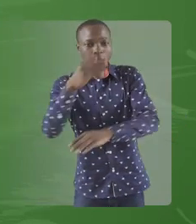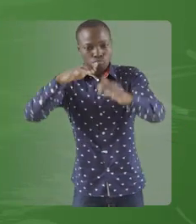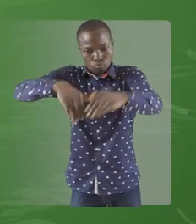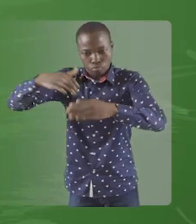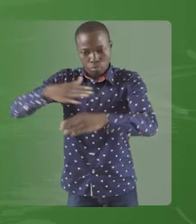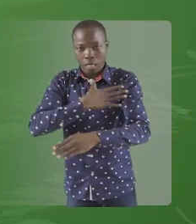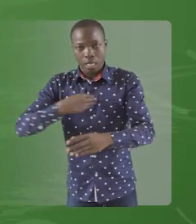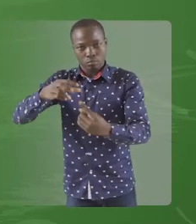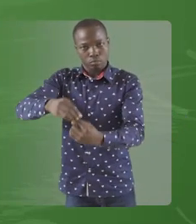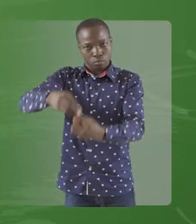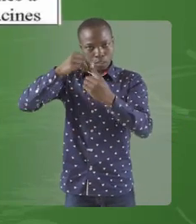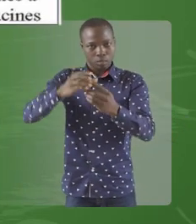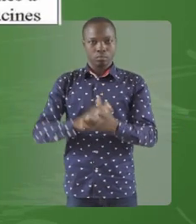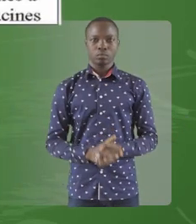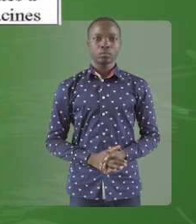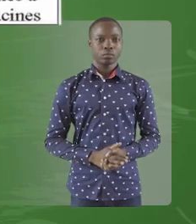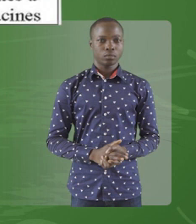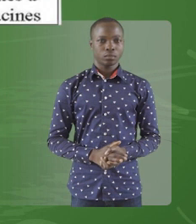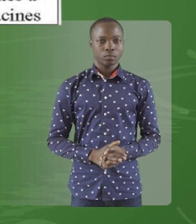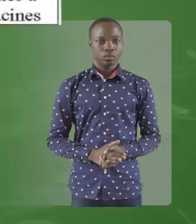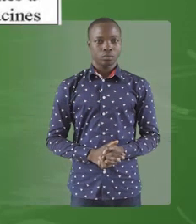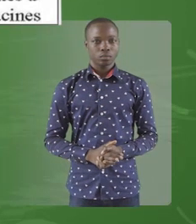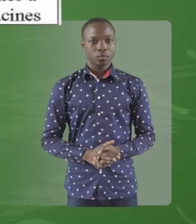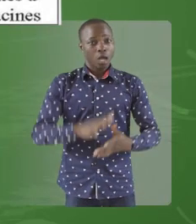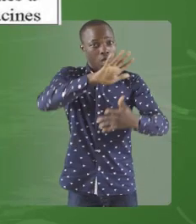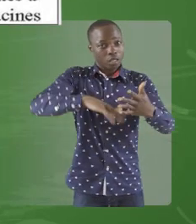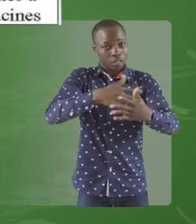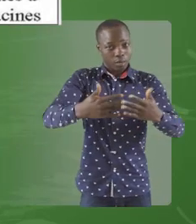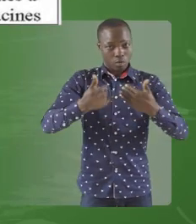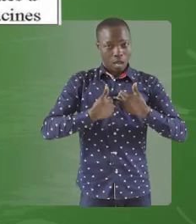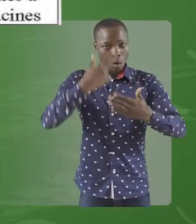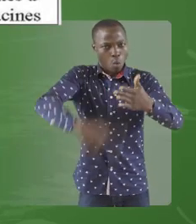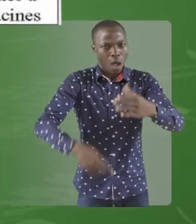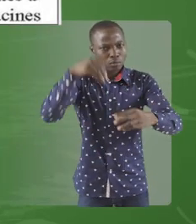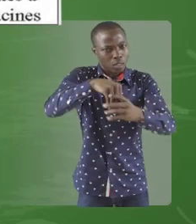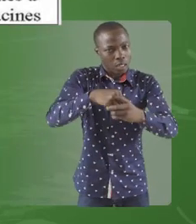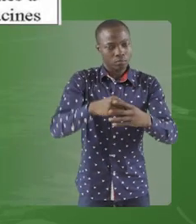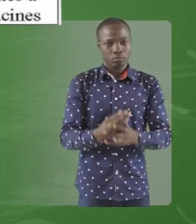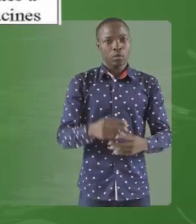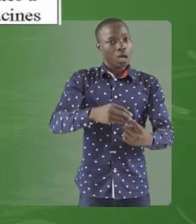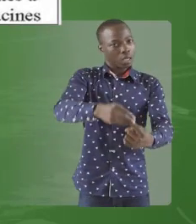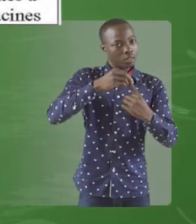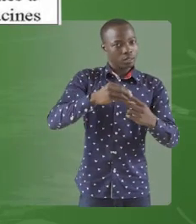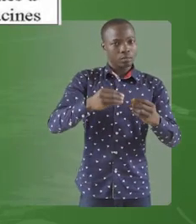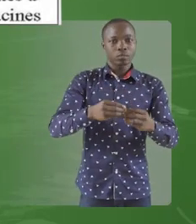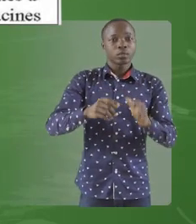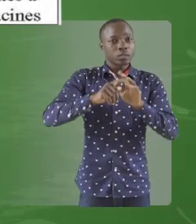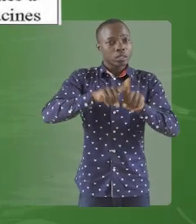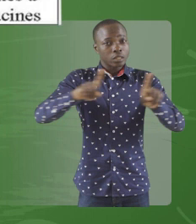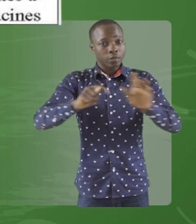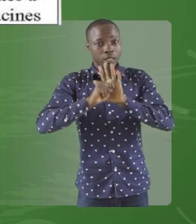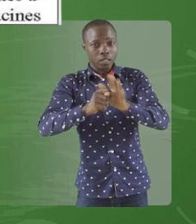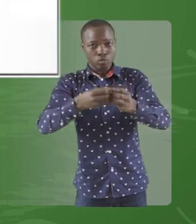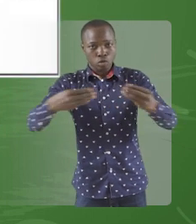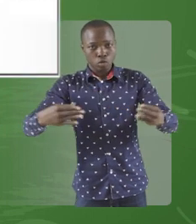leurs caractéristiques. Et donc, ce tableau qui nous présente les caractéristiques des différents types de sols et